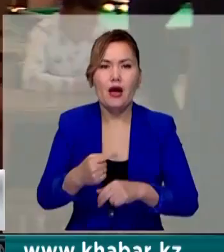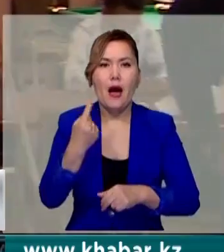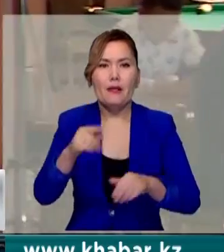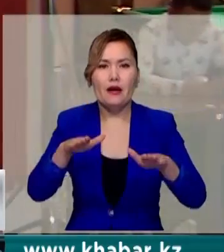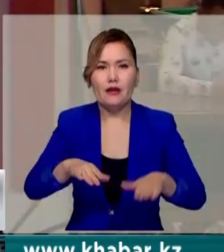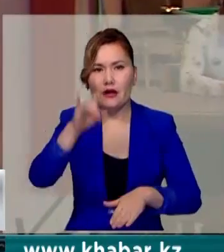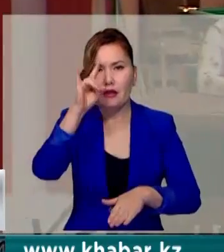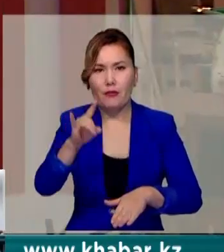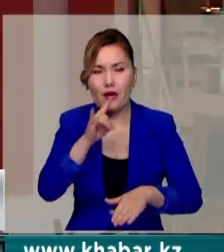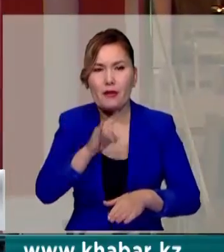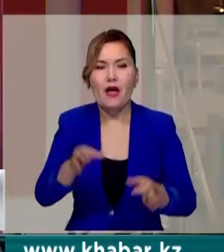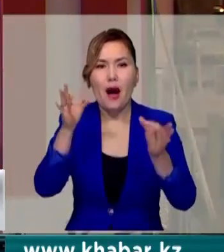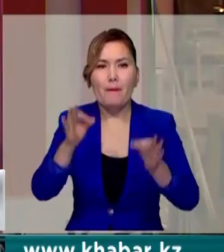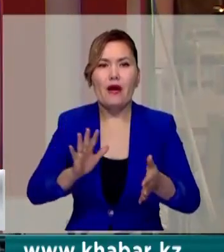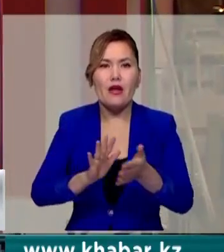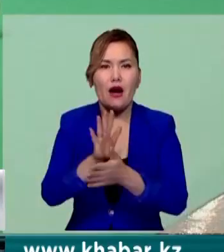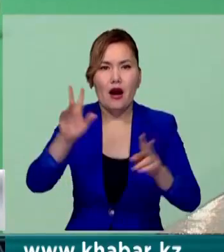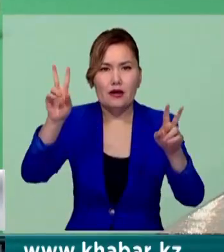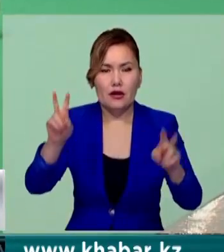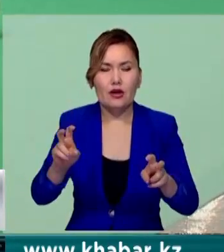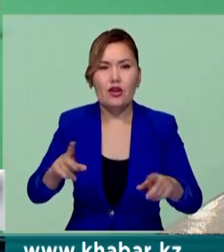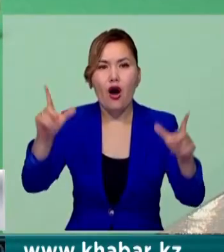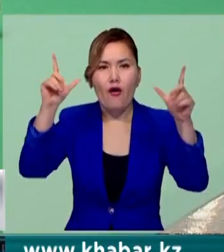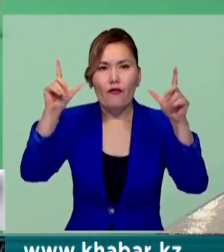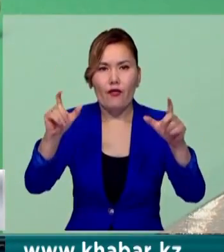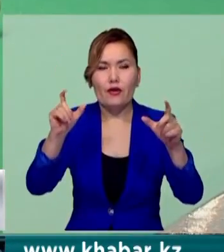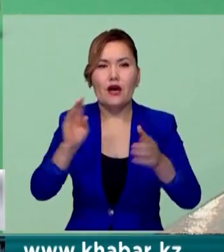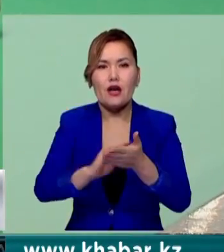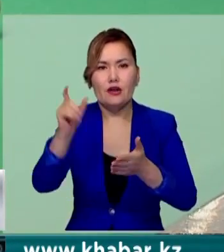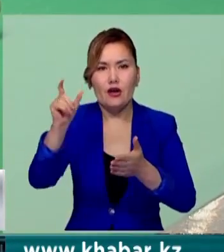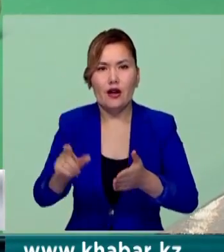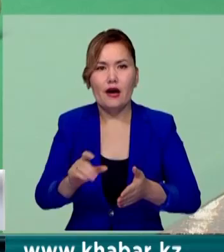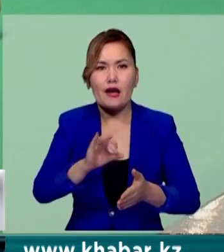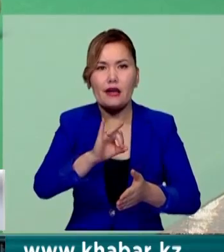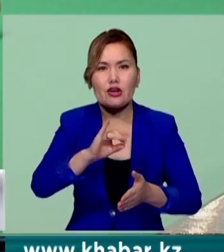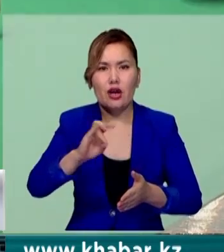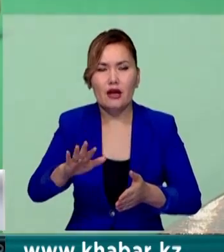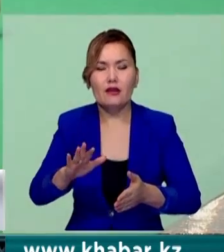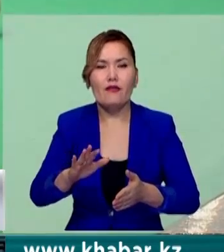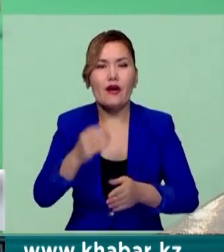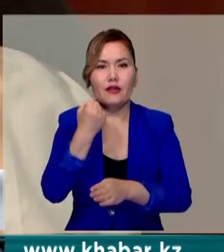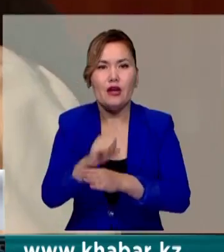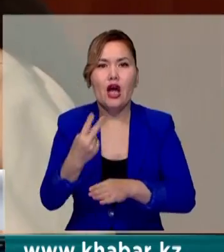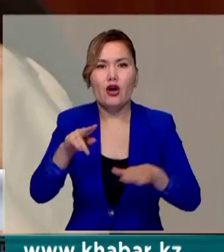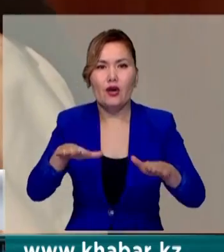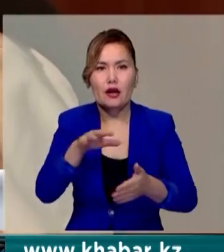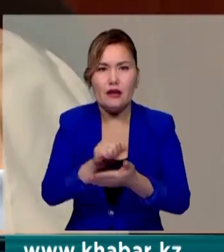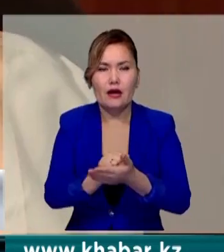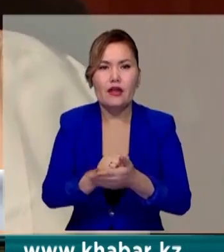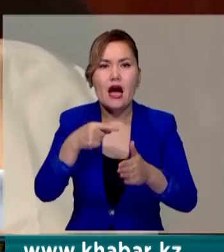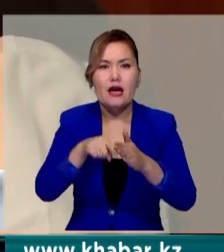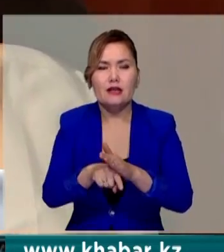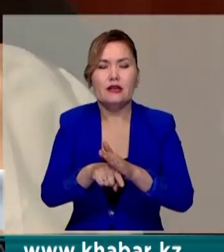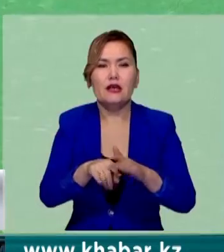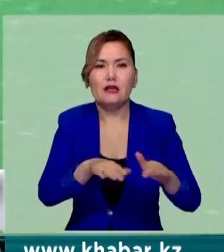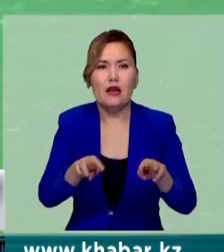1-ші орынды Казахстанская правда газетінің фототілшісі Мақсұт Ержанов олжалады. Ал 2-ші орында ішкі істер министрінің